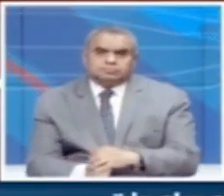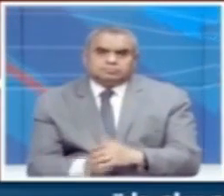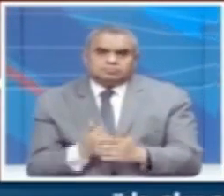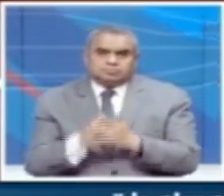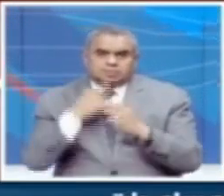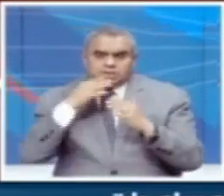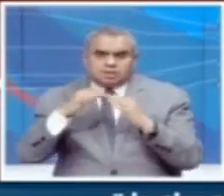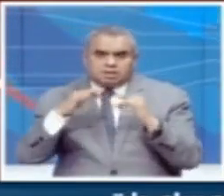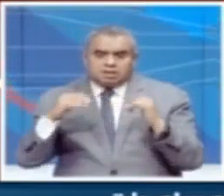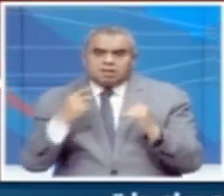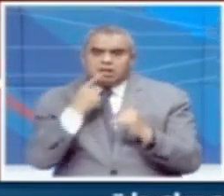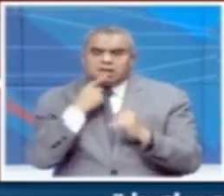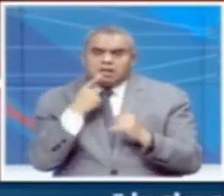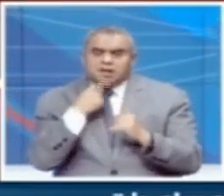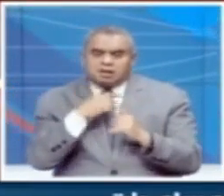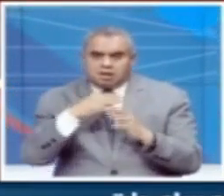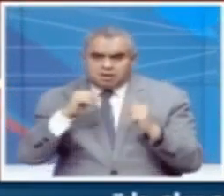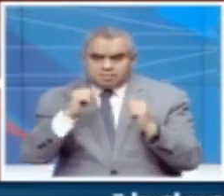طبعا